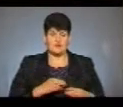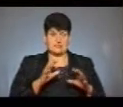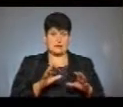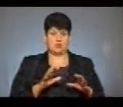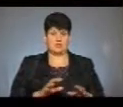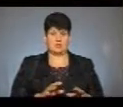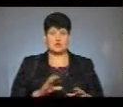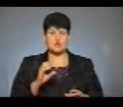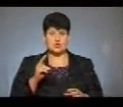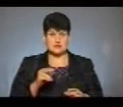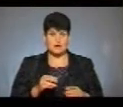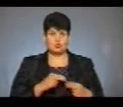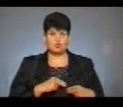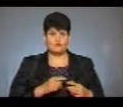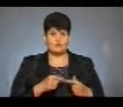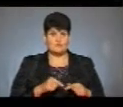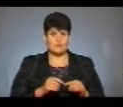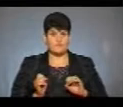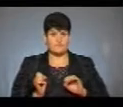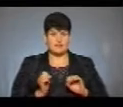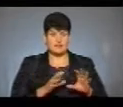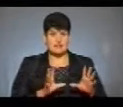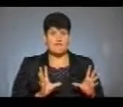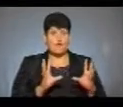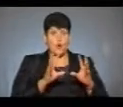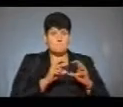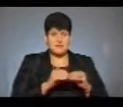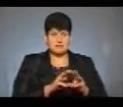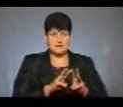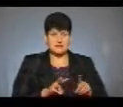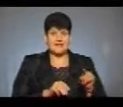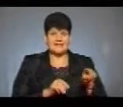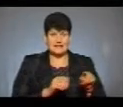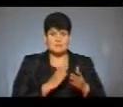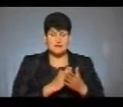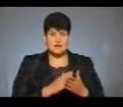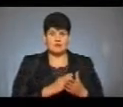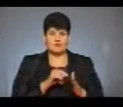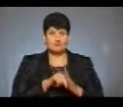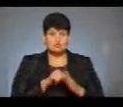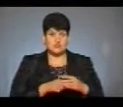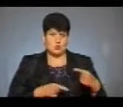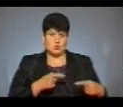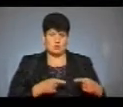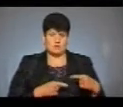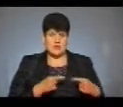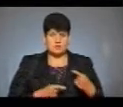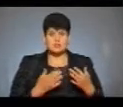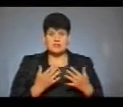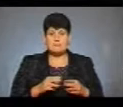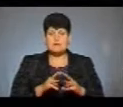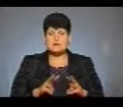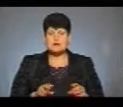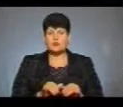законодавство, соціально-трудову сферу передали це в об'єднане міністерство. І там є внутрішні суперечності. Оскільки Міністерство